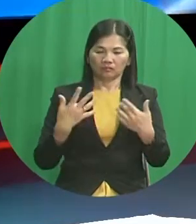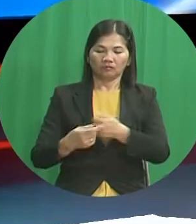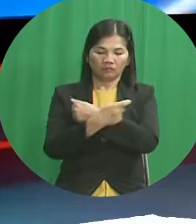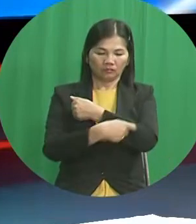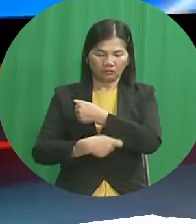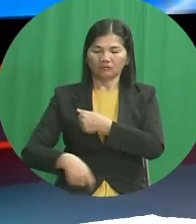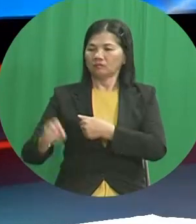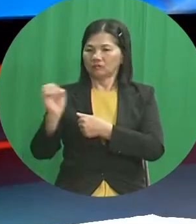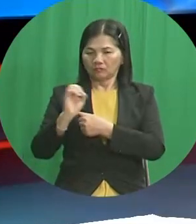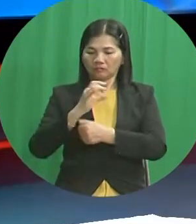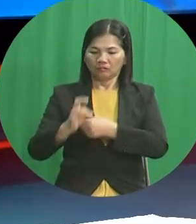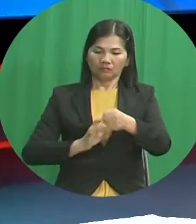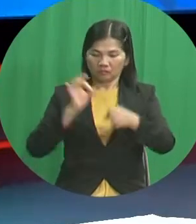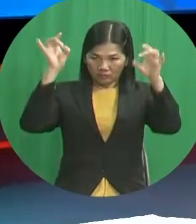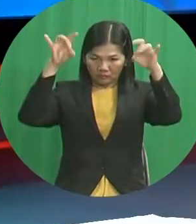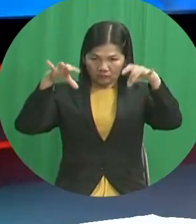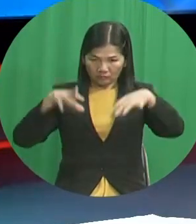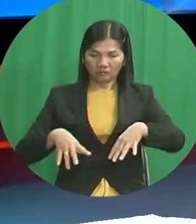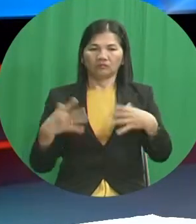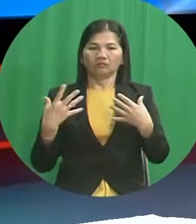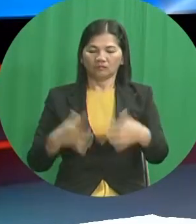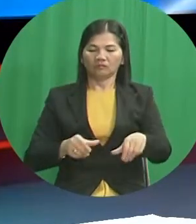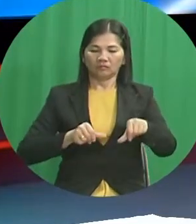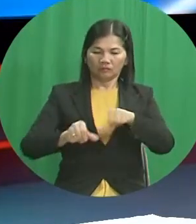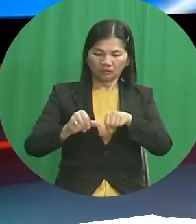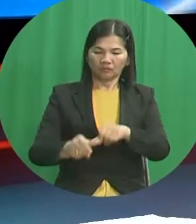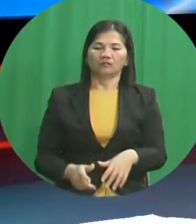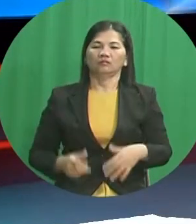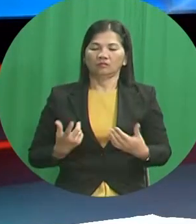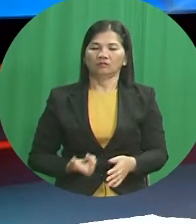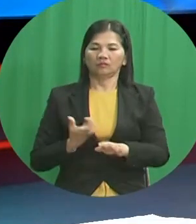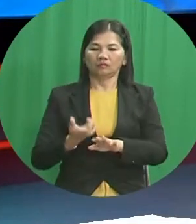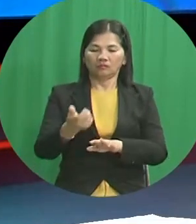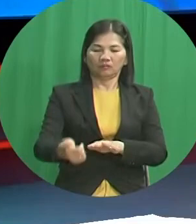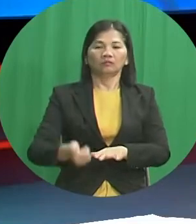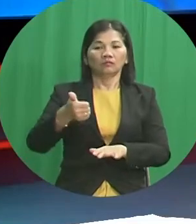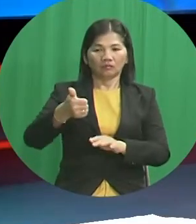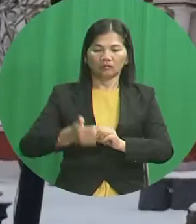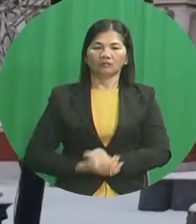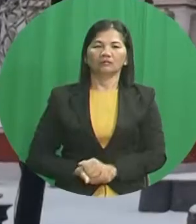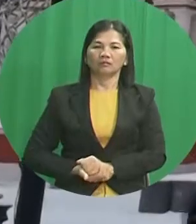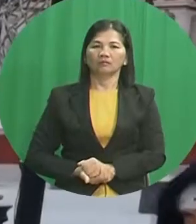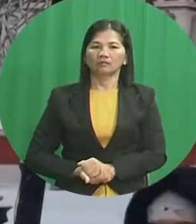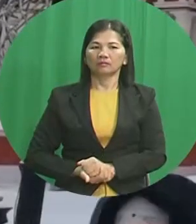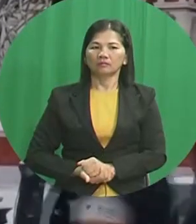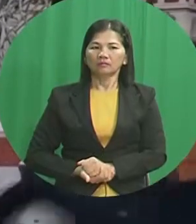ផលប៉ះពាល់ពីឥទ្ធិពលប្រល័យហើយនឹងបន្តដំណើរការដោយរលូនផងដែរ